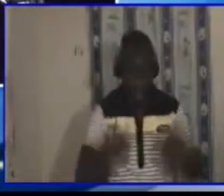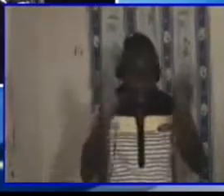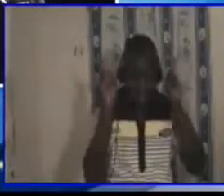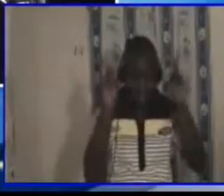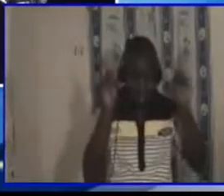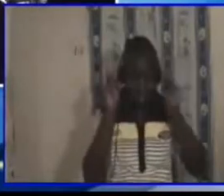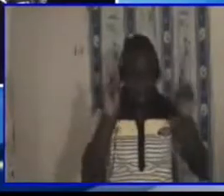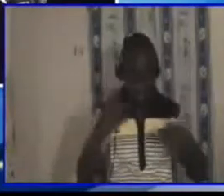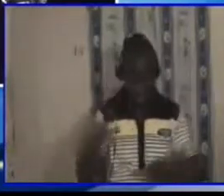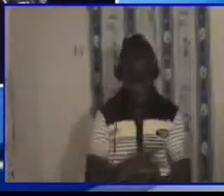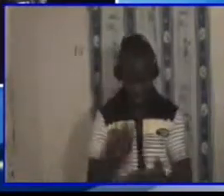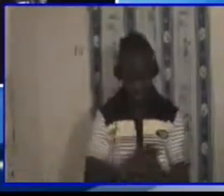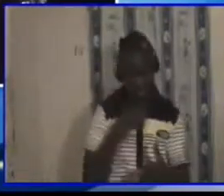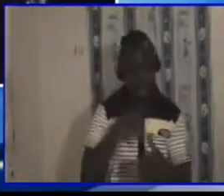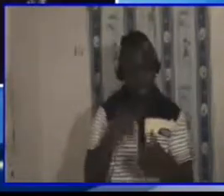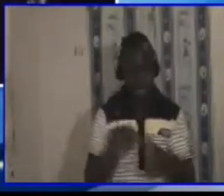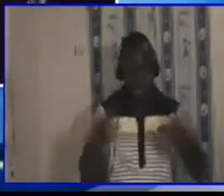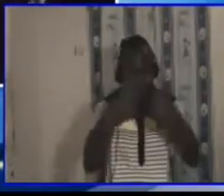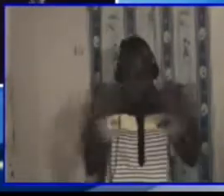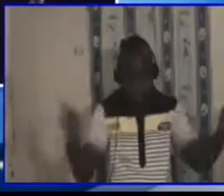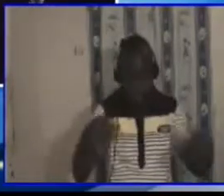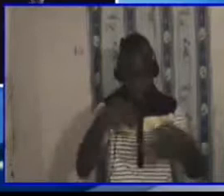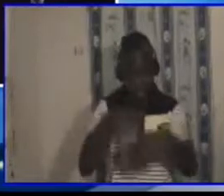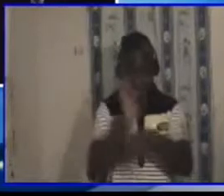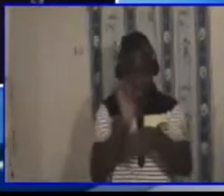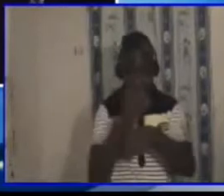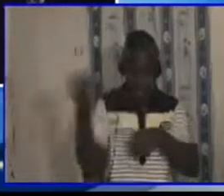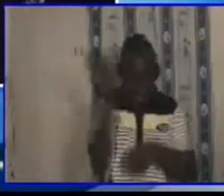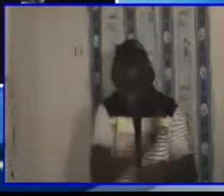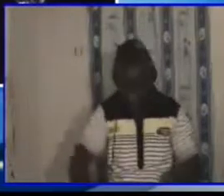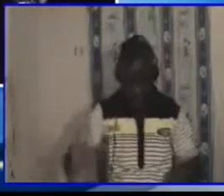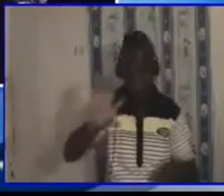c'era una sola chiesa in ogni città